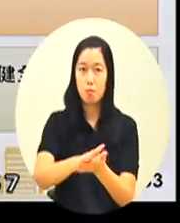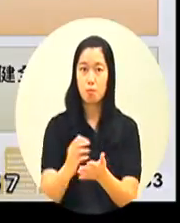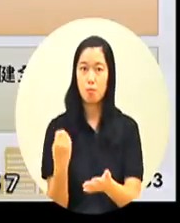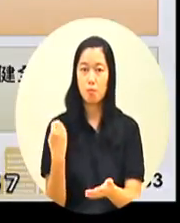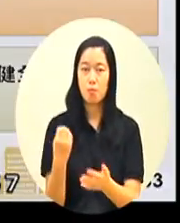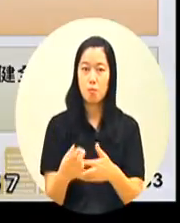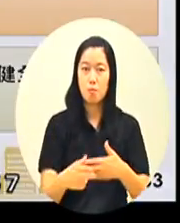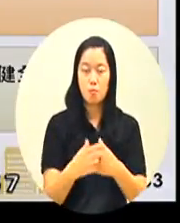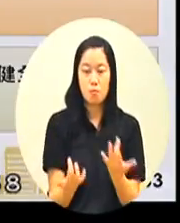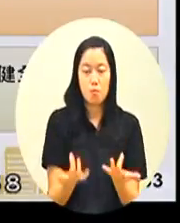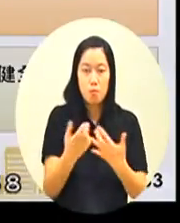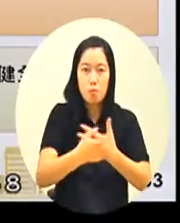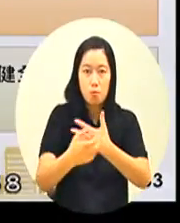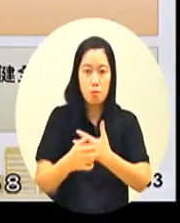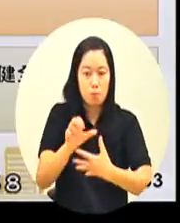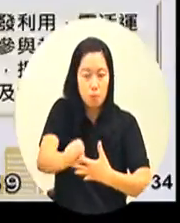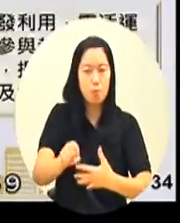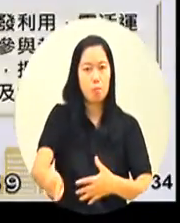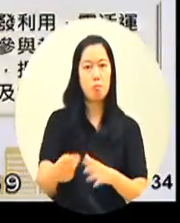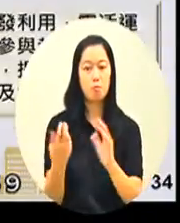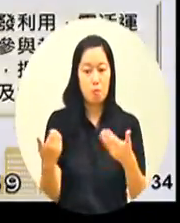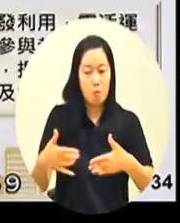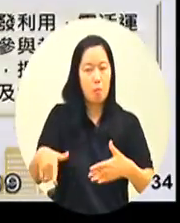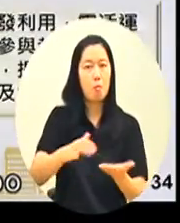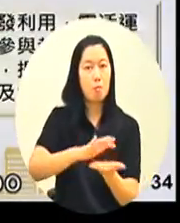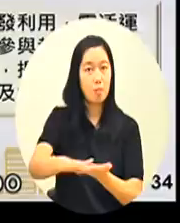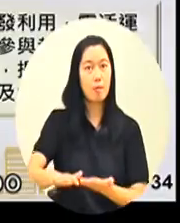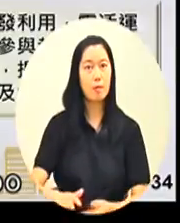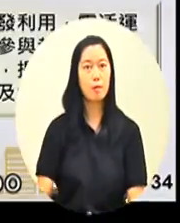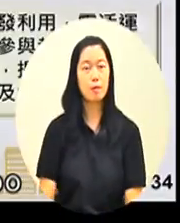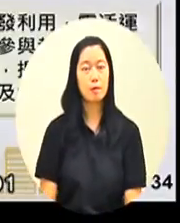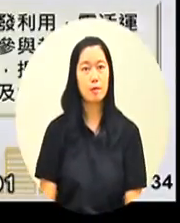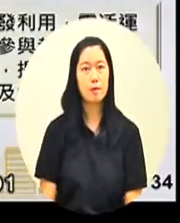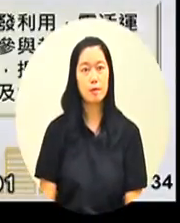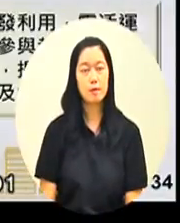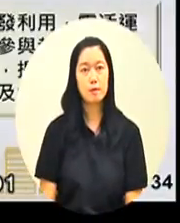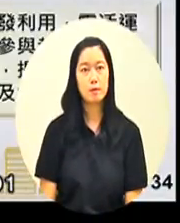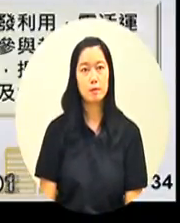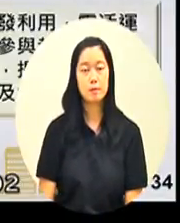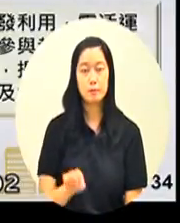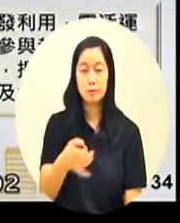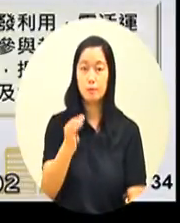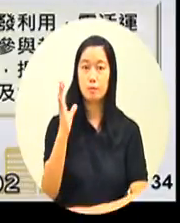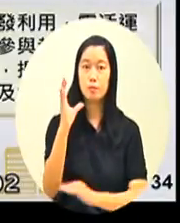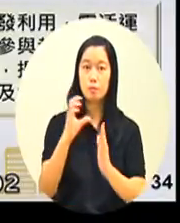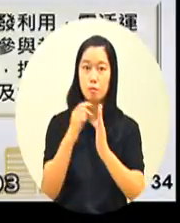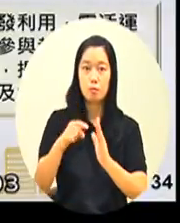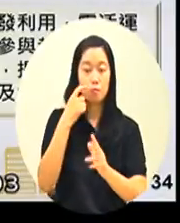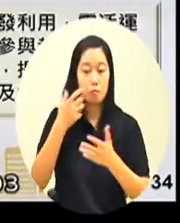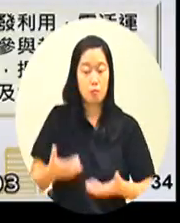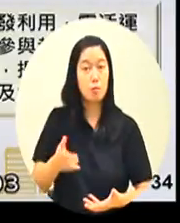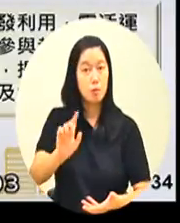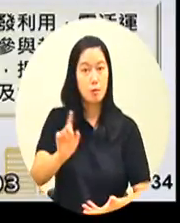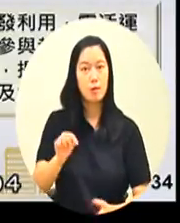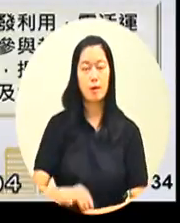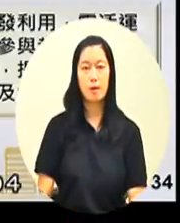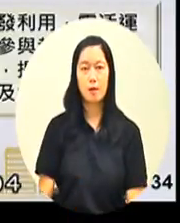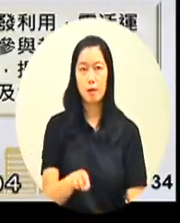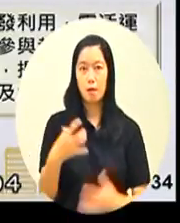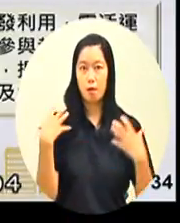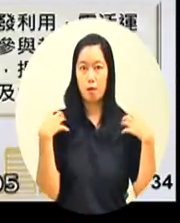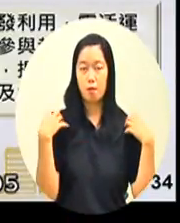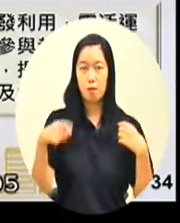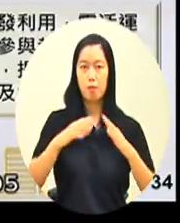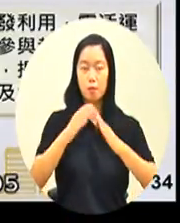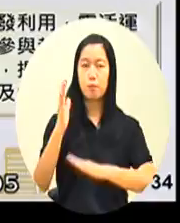题。好，接下来那我们财政局还有一个重要的任务，就是担任我们市府